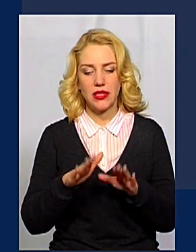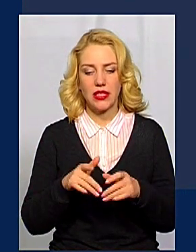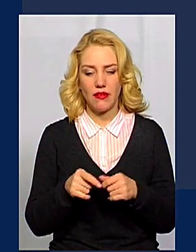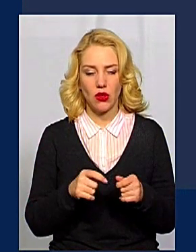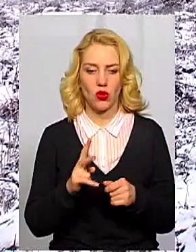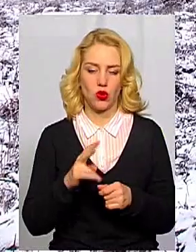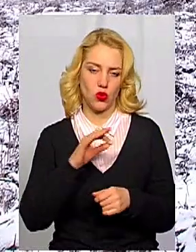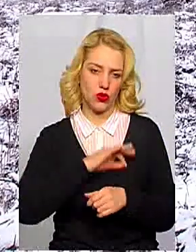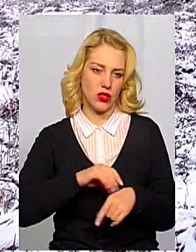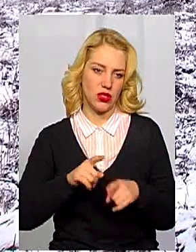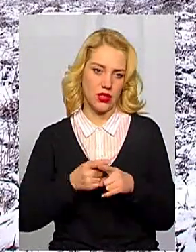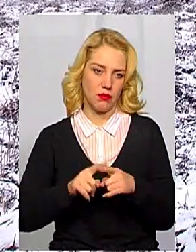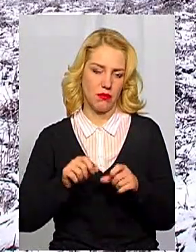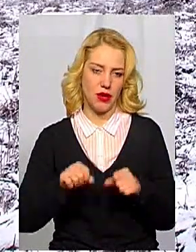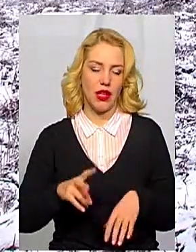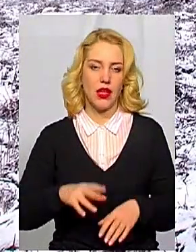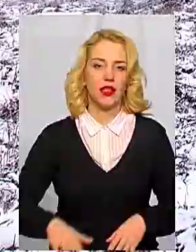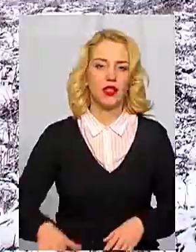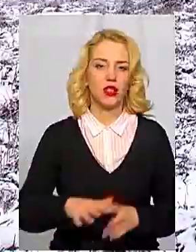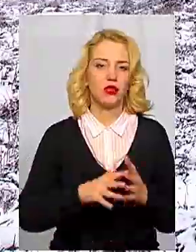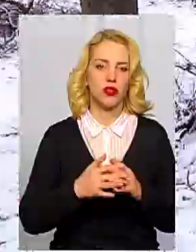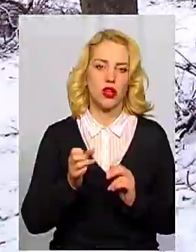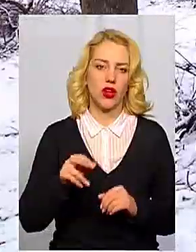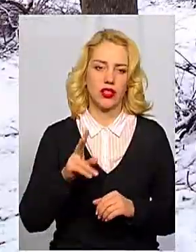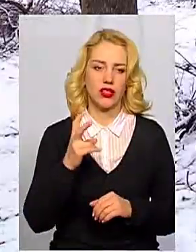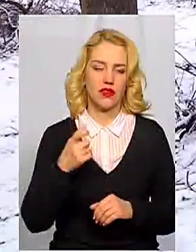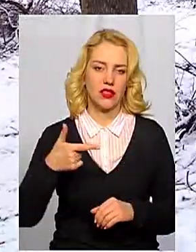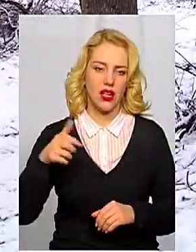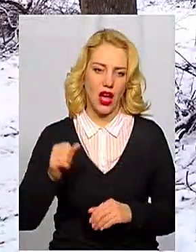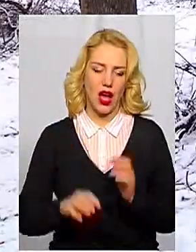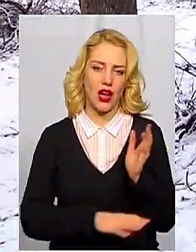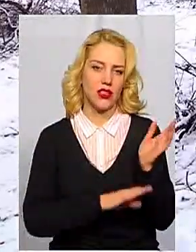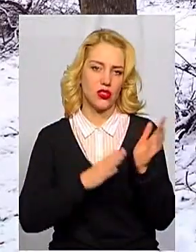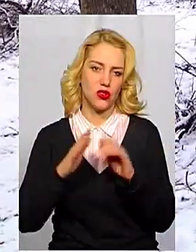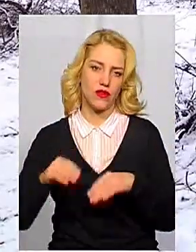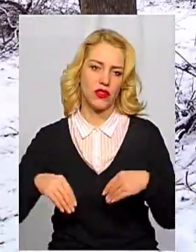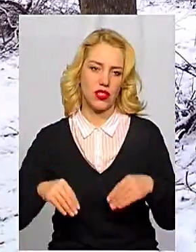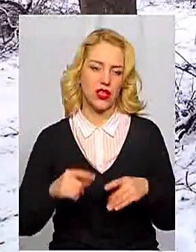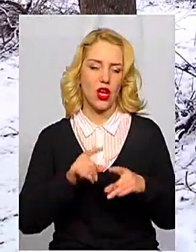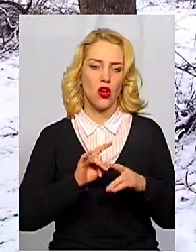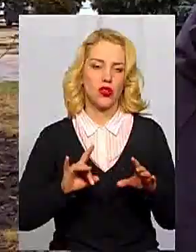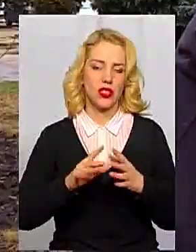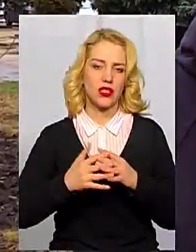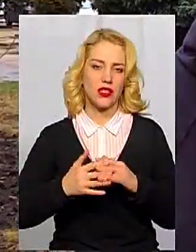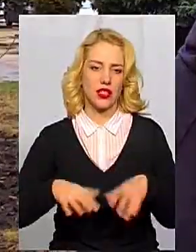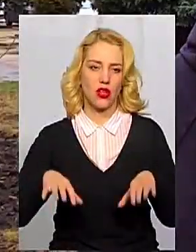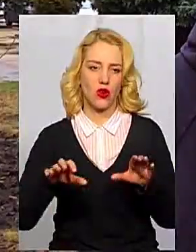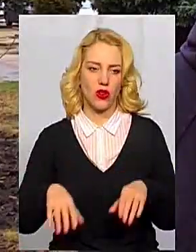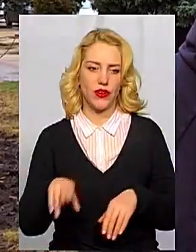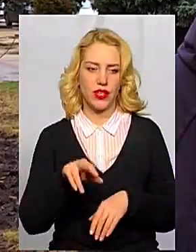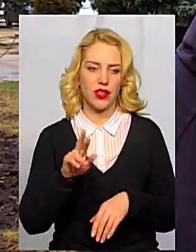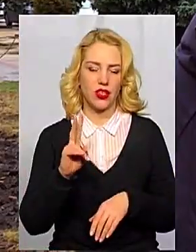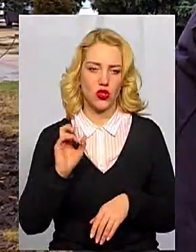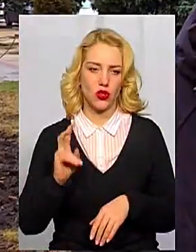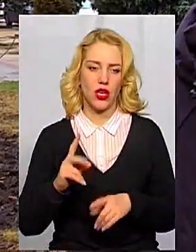правом контролю. На території сільської ради понад 200 гектарів лісових насаджень, каже сільський голова Росошанської сільської ради Василь Дячок.